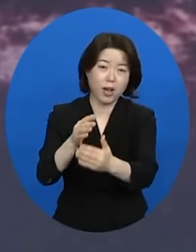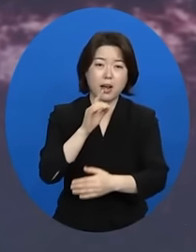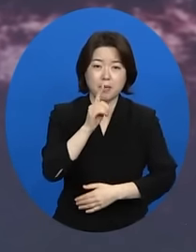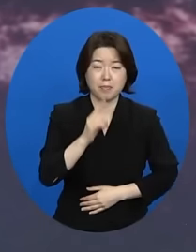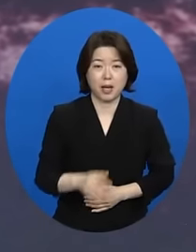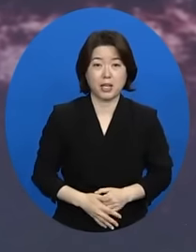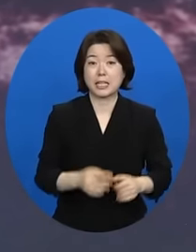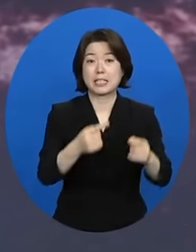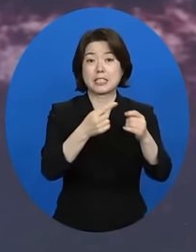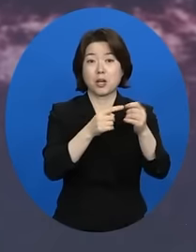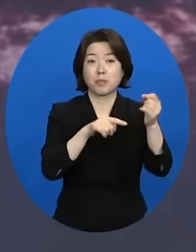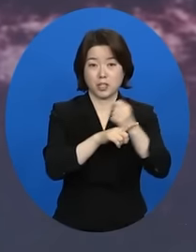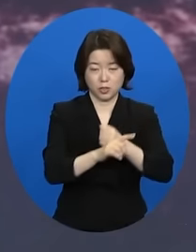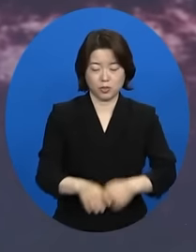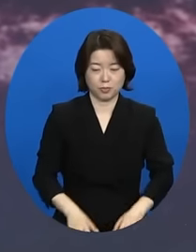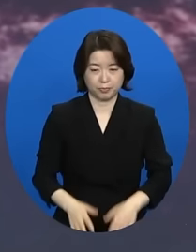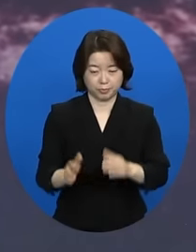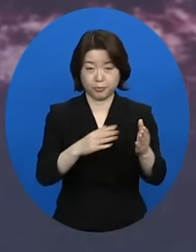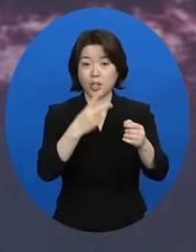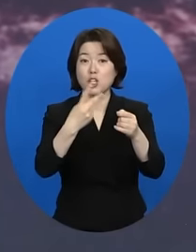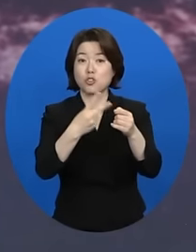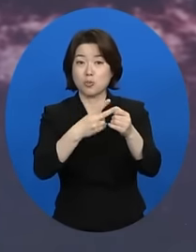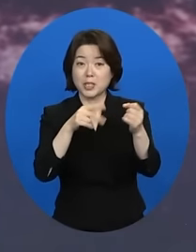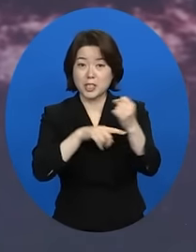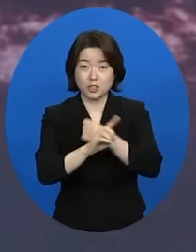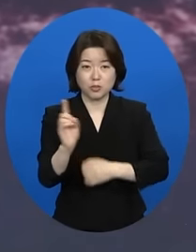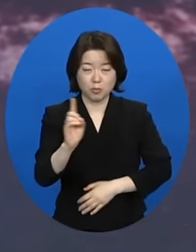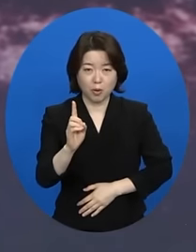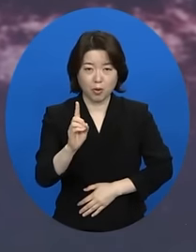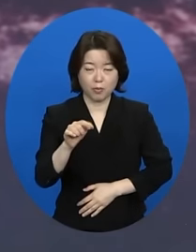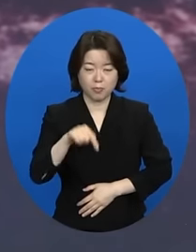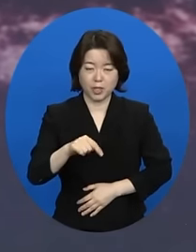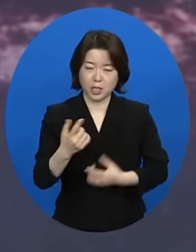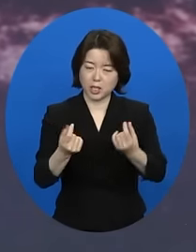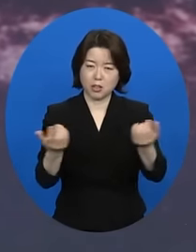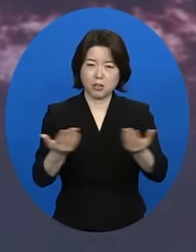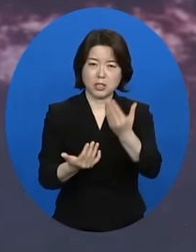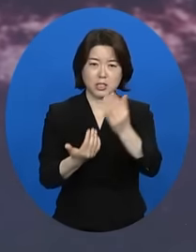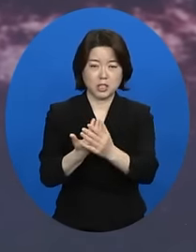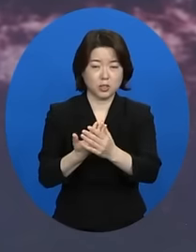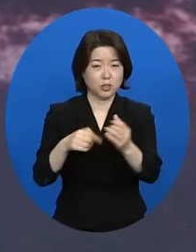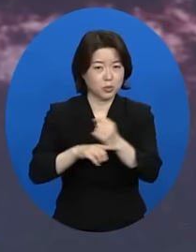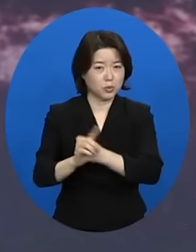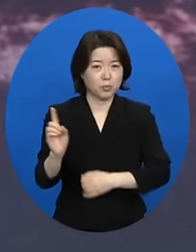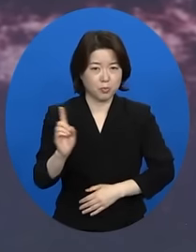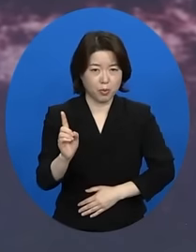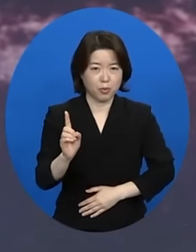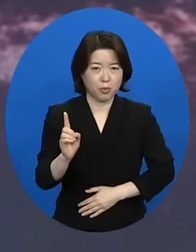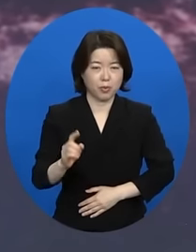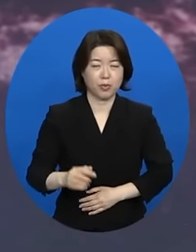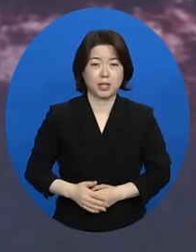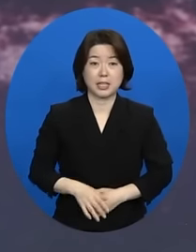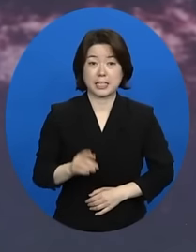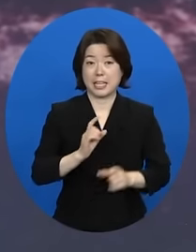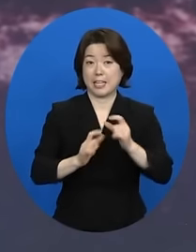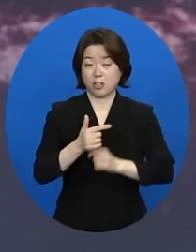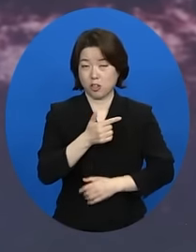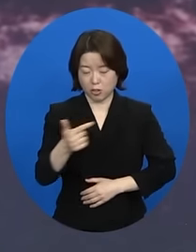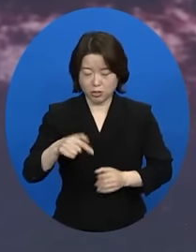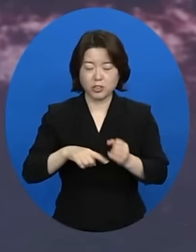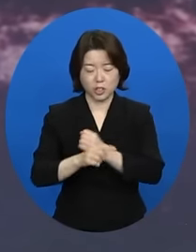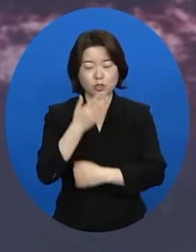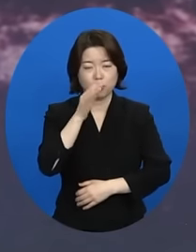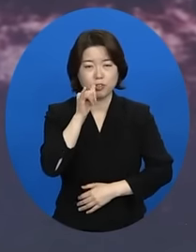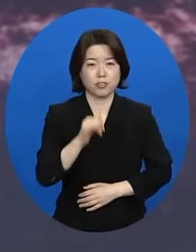번째 이유입니다. 두 번째 이유가 있어요. 왜 이런 사건이 벌어졌을까? 두 번째 이유입니다. 이게 더 큰 이유일